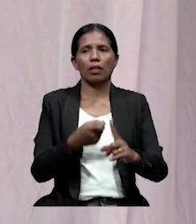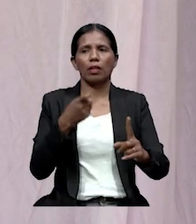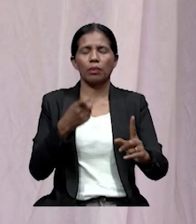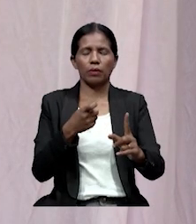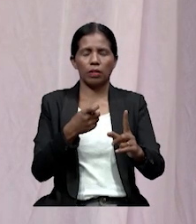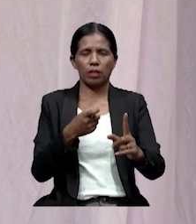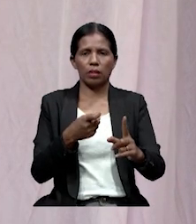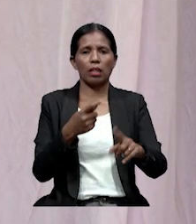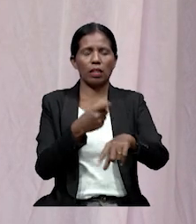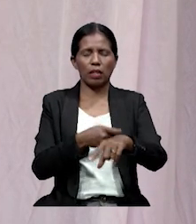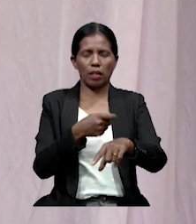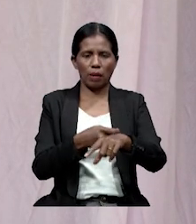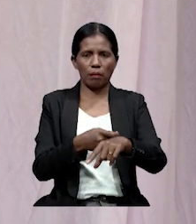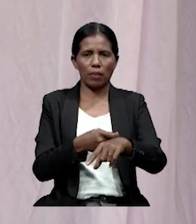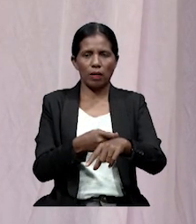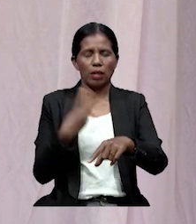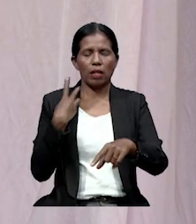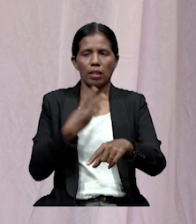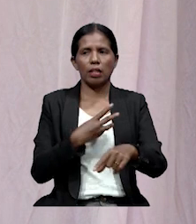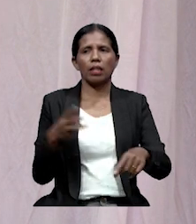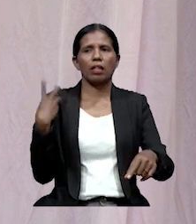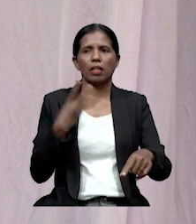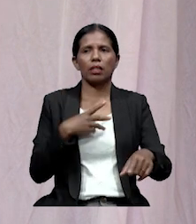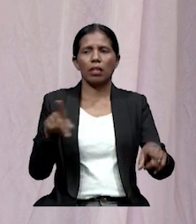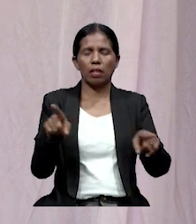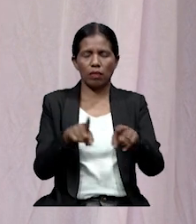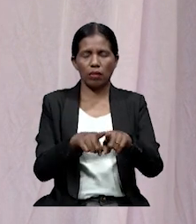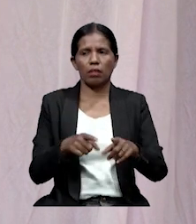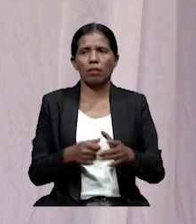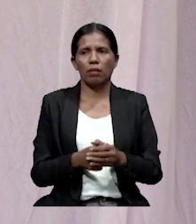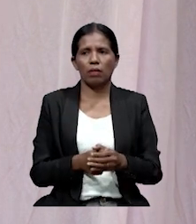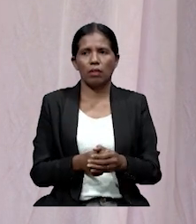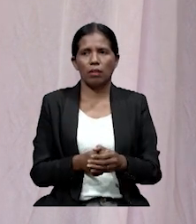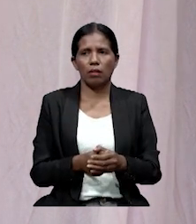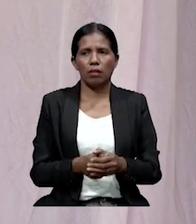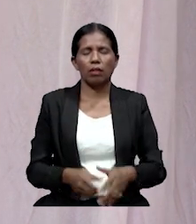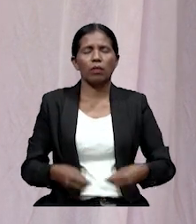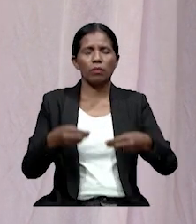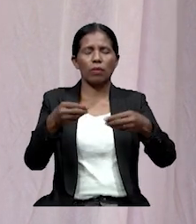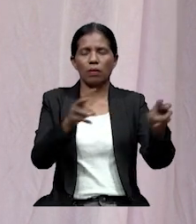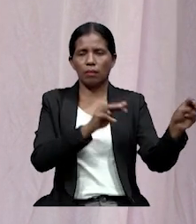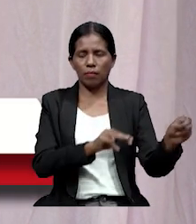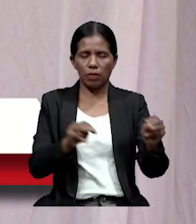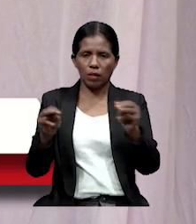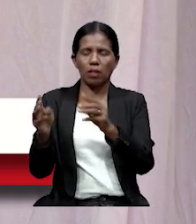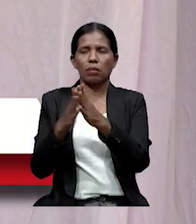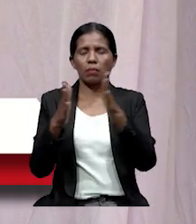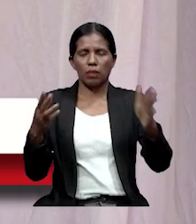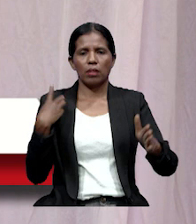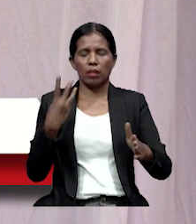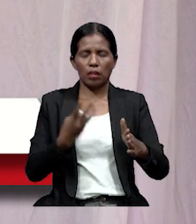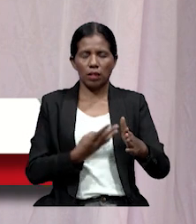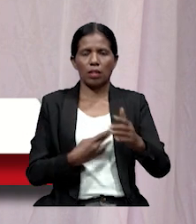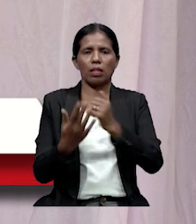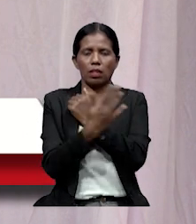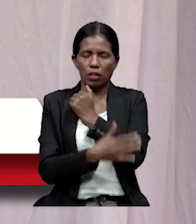ilaran kehane se ita to hatene la Allah kum tatakun atum fo mudan sabot ia itani larang